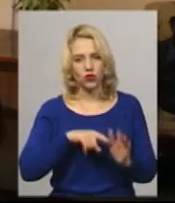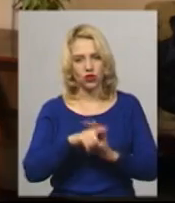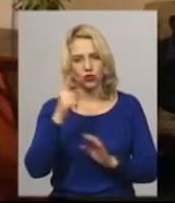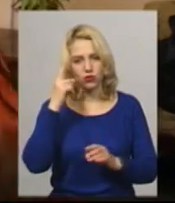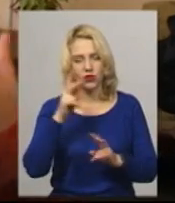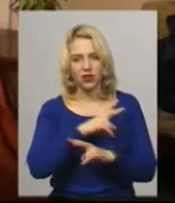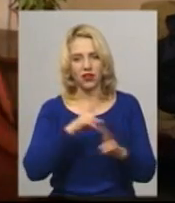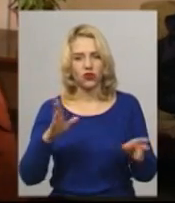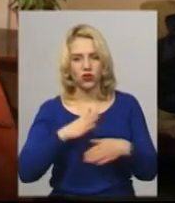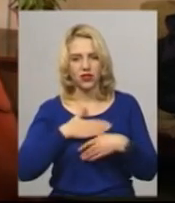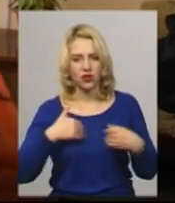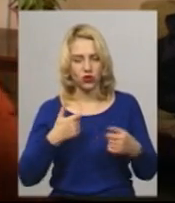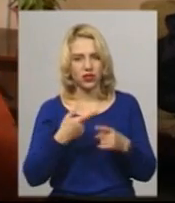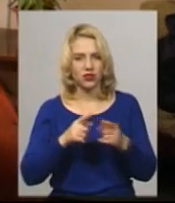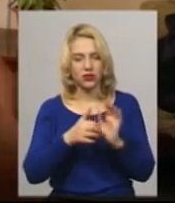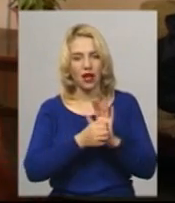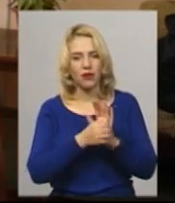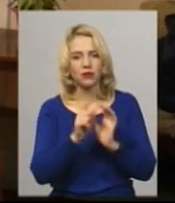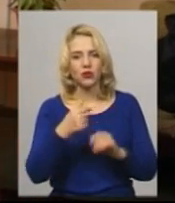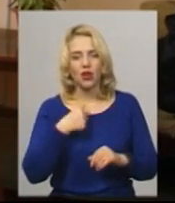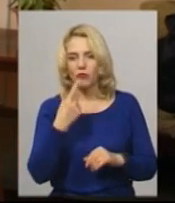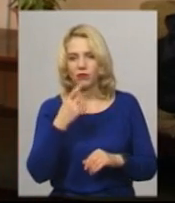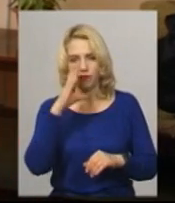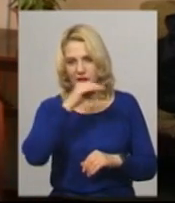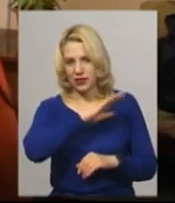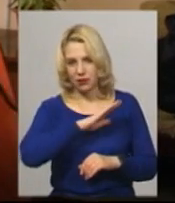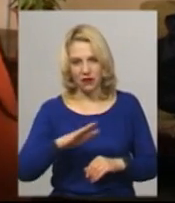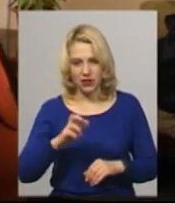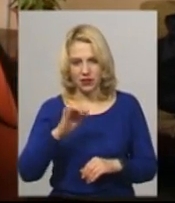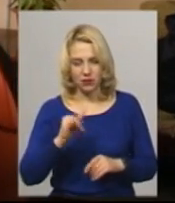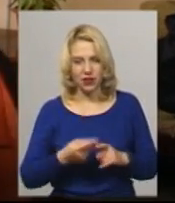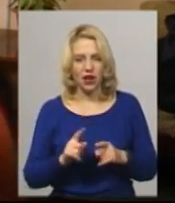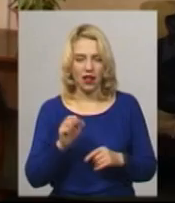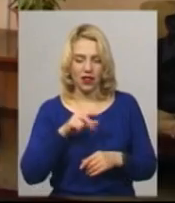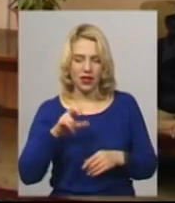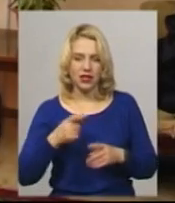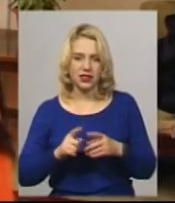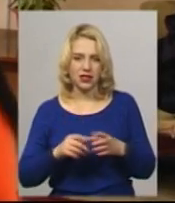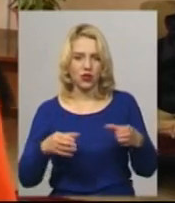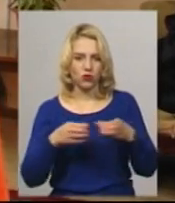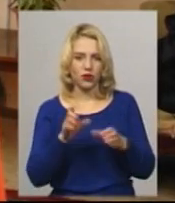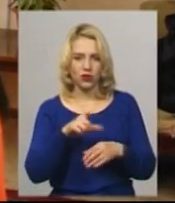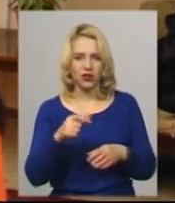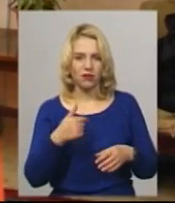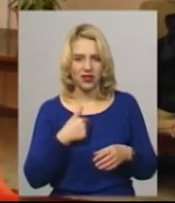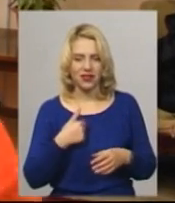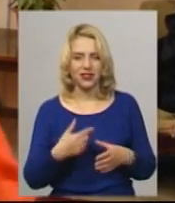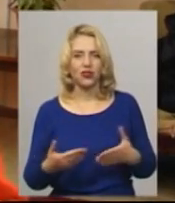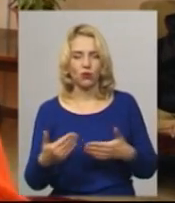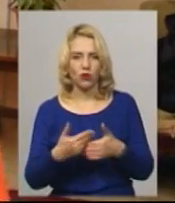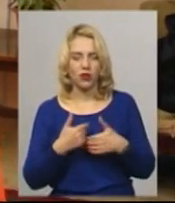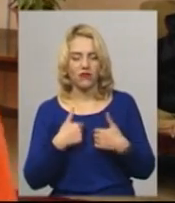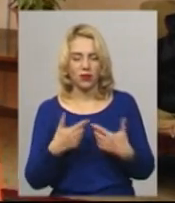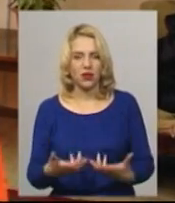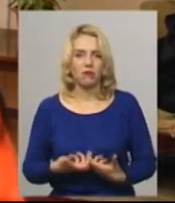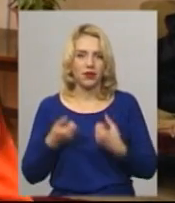захоче з цим займатися, бо одна я би не справилася з цим всім. Але потім ця група людей, вона мені допомогла з цим, вони мене